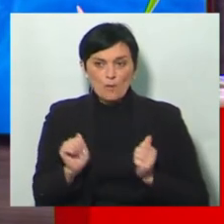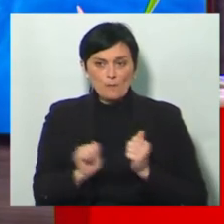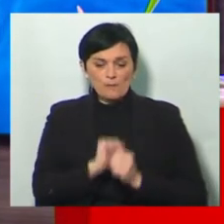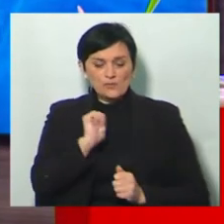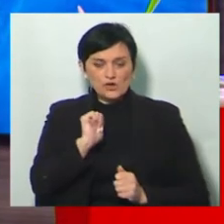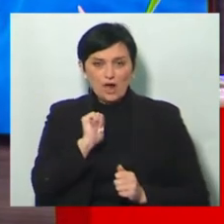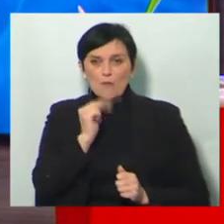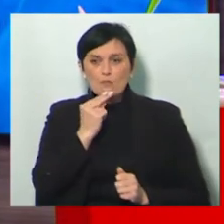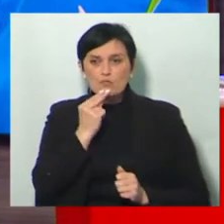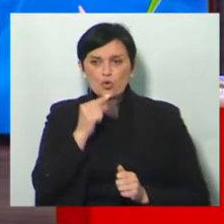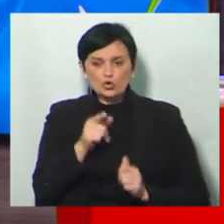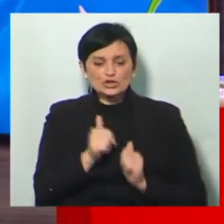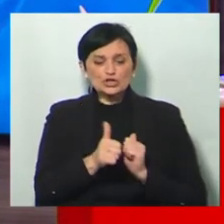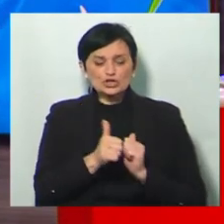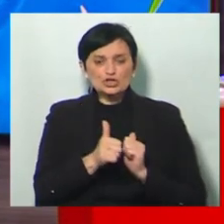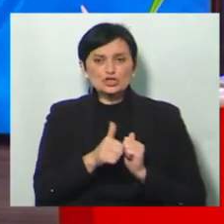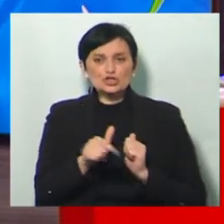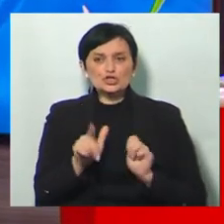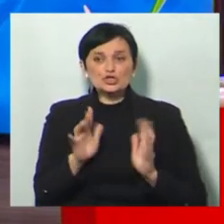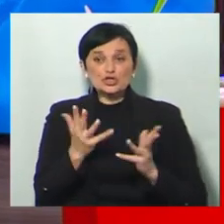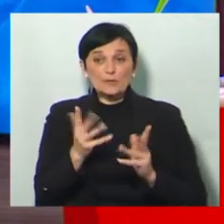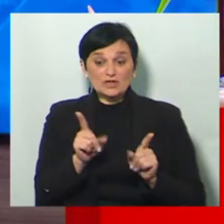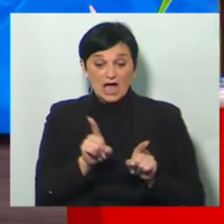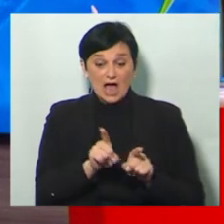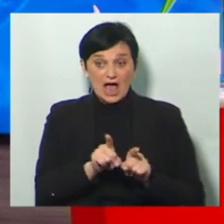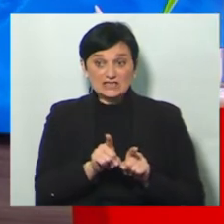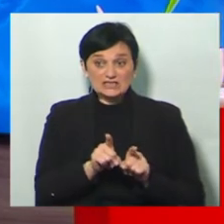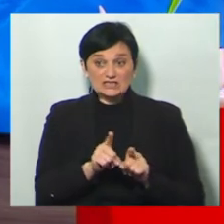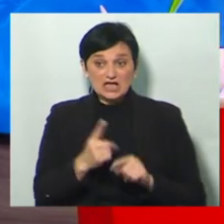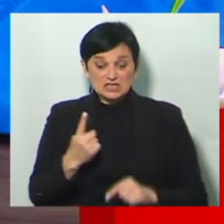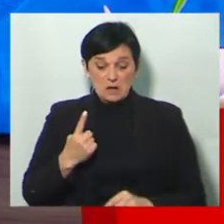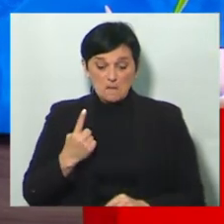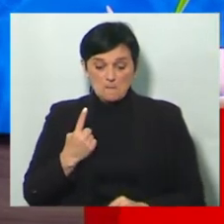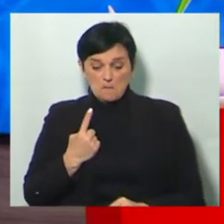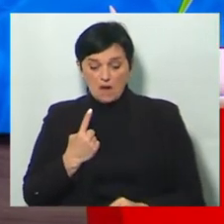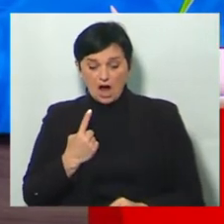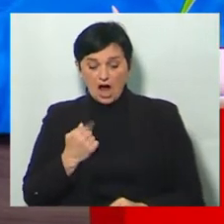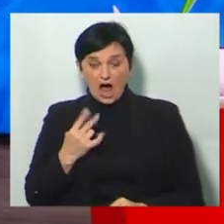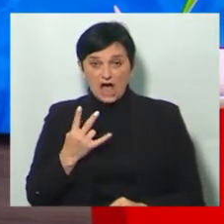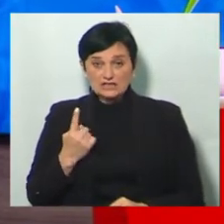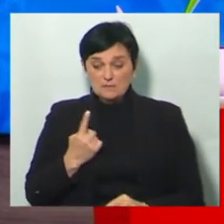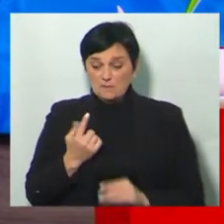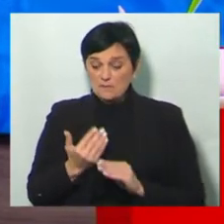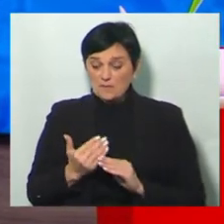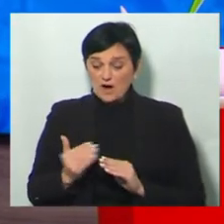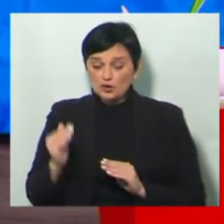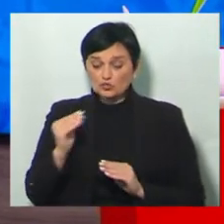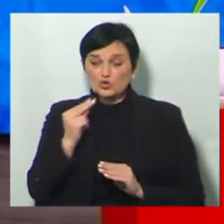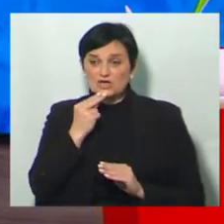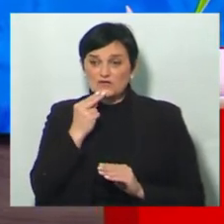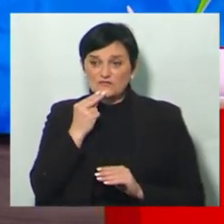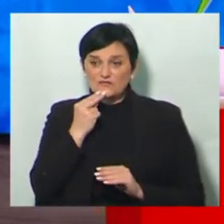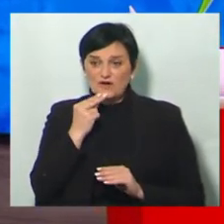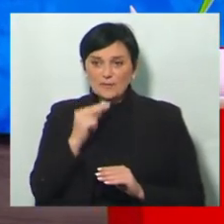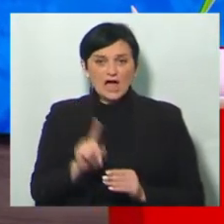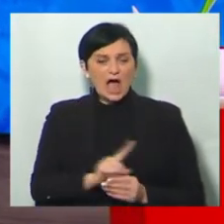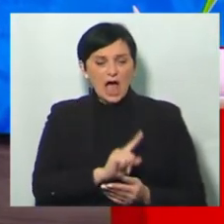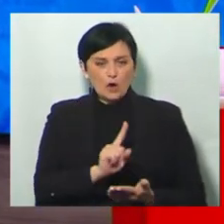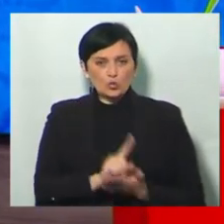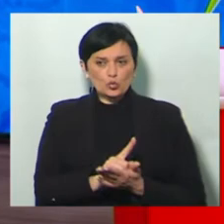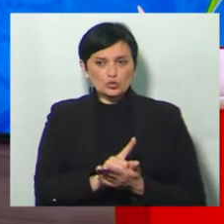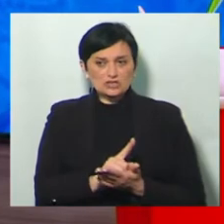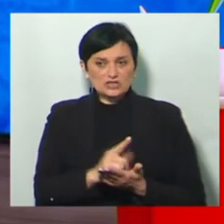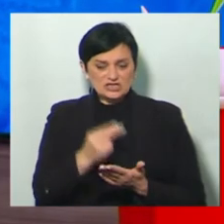მშრალი პროდუქტები, რომელიც ხშირ შემთხვევაში აი ასეთი მარტო ან განმარტოებული კვების შემთხვევაში ხდება